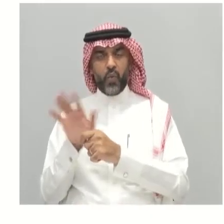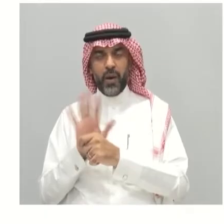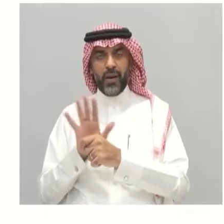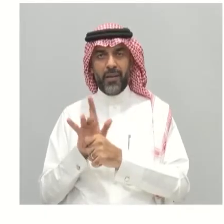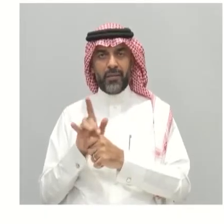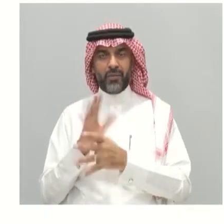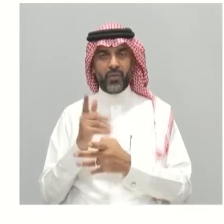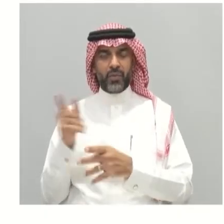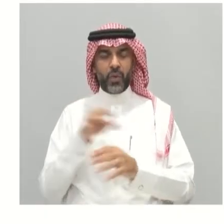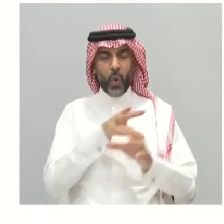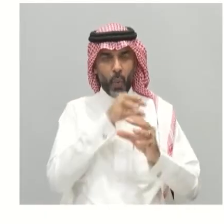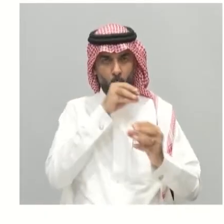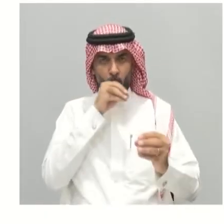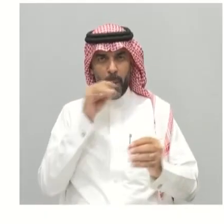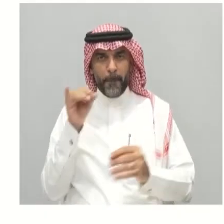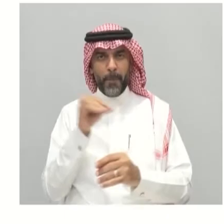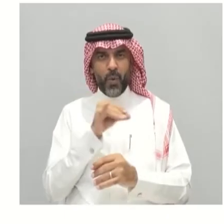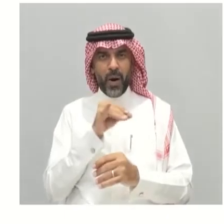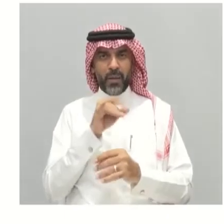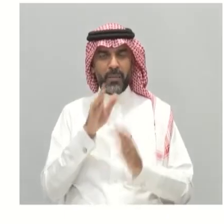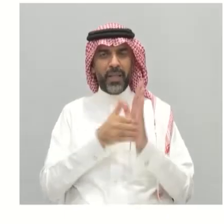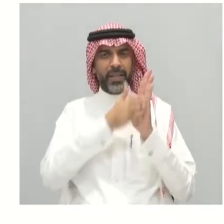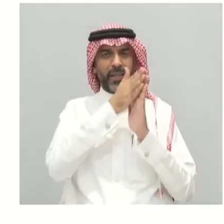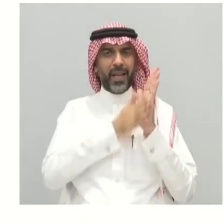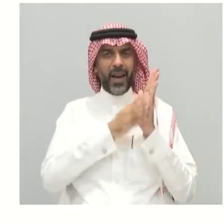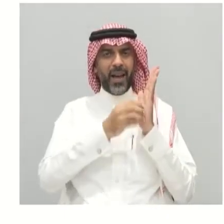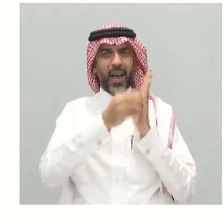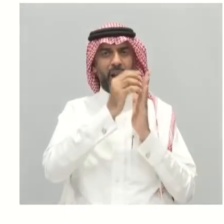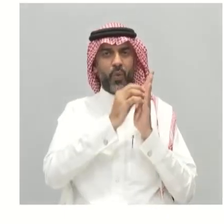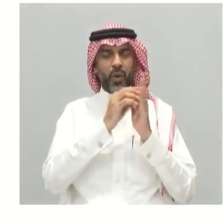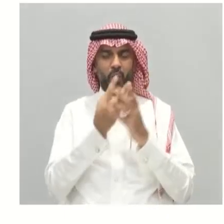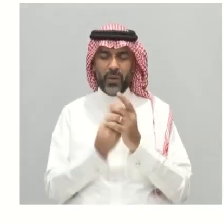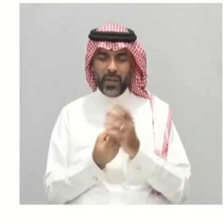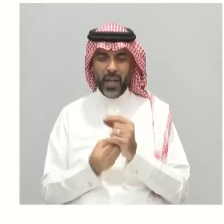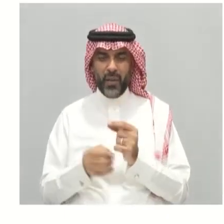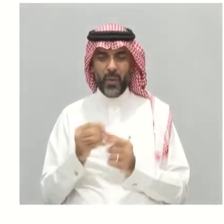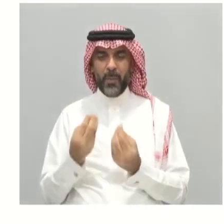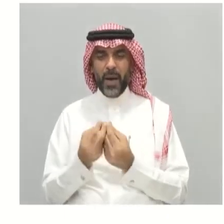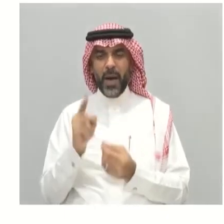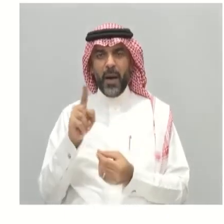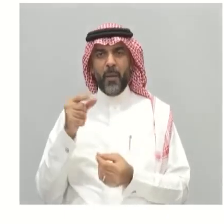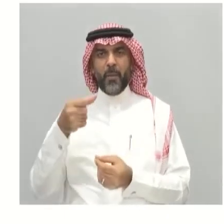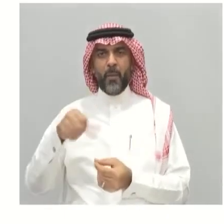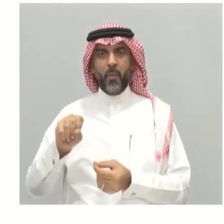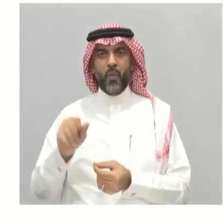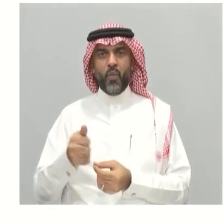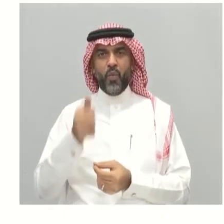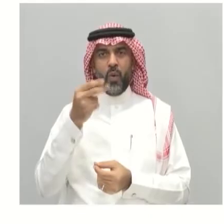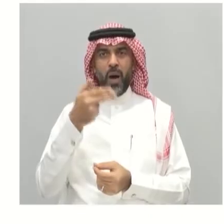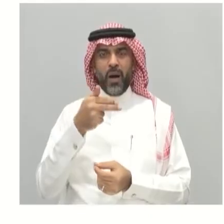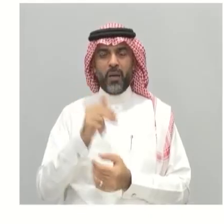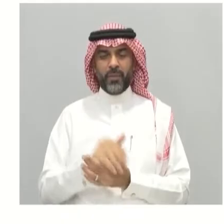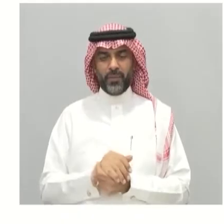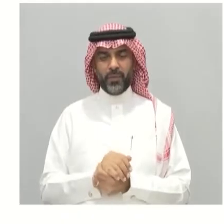حيث تمتص المواد المتحلله من الجدار الخلوي وتتكاثر بالابواق وبهذه الطريقه او بهذه